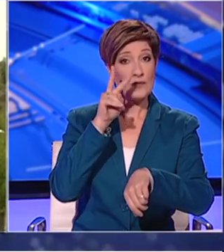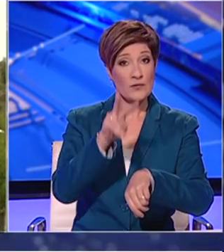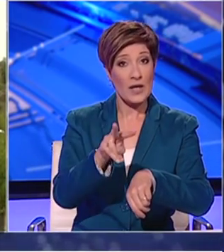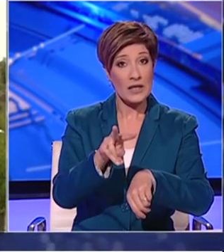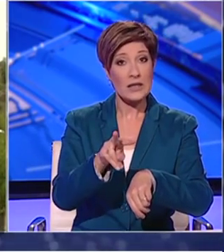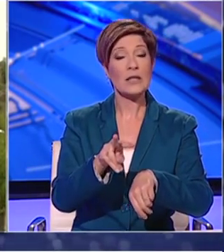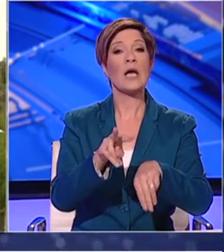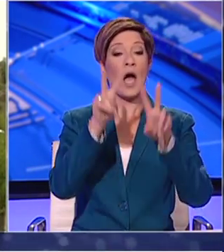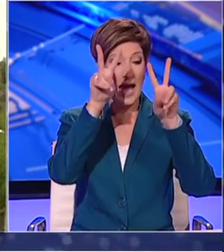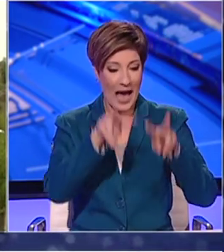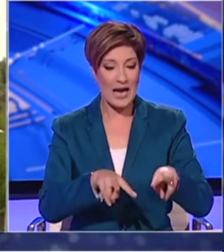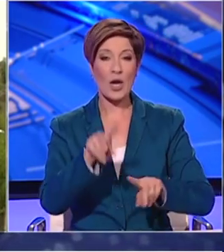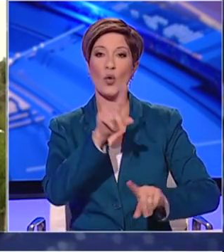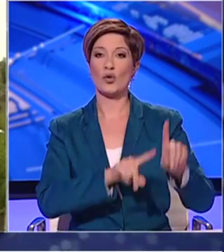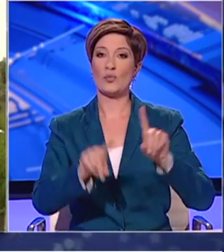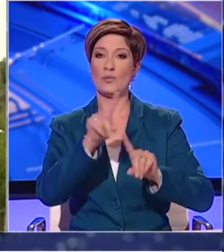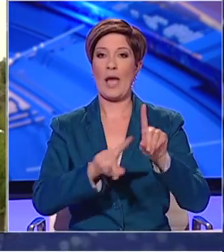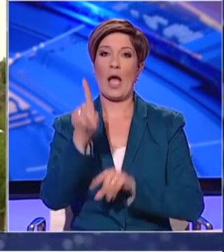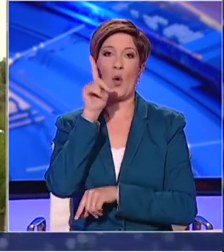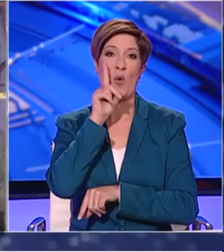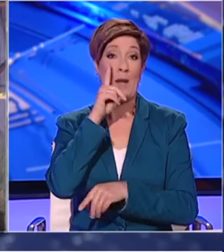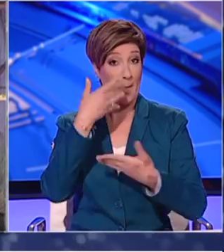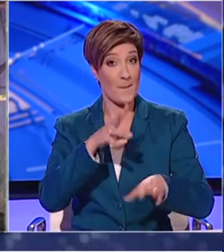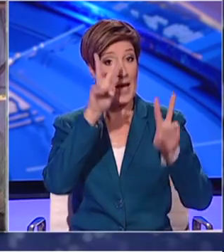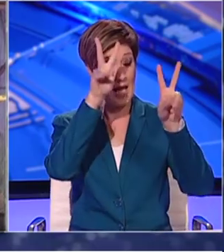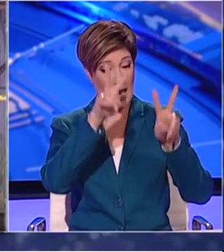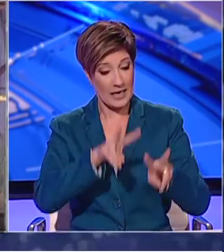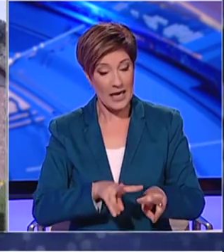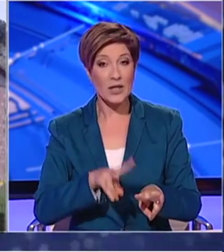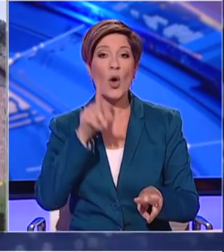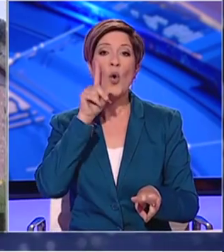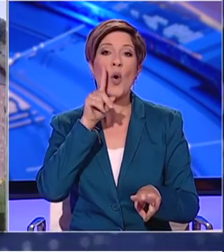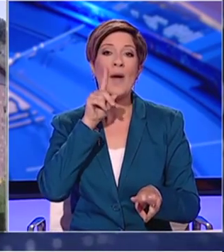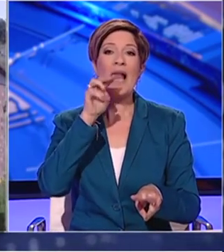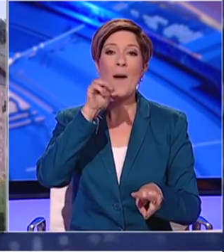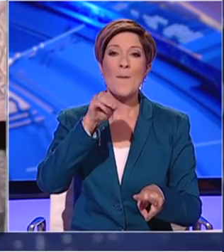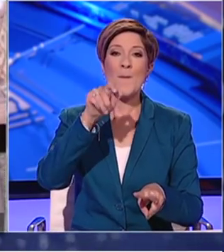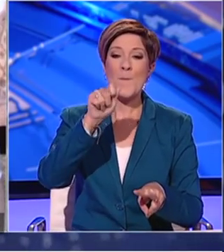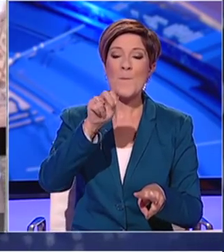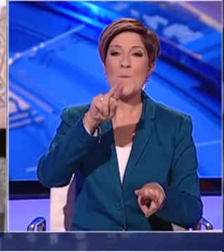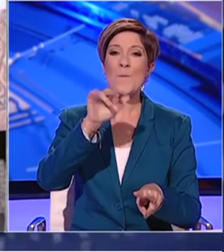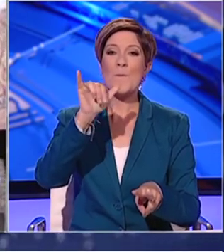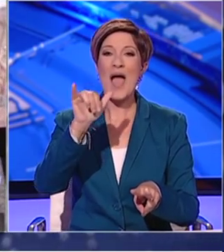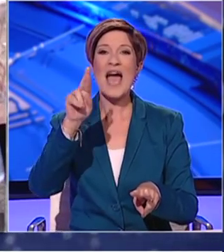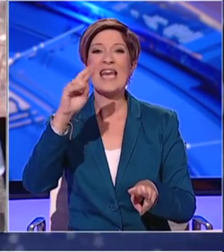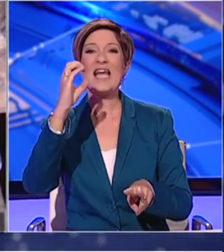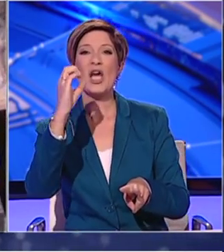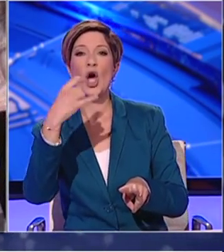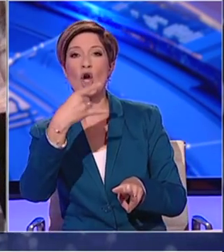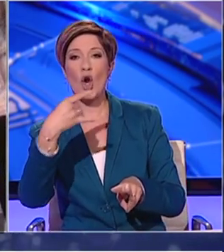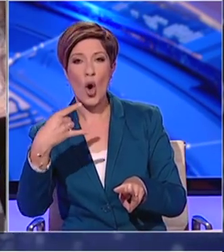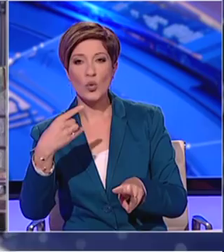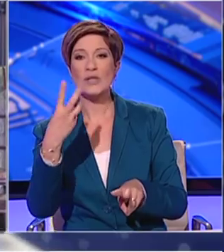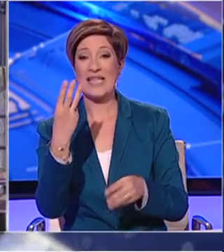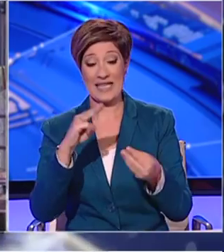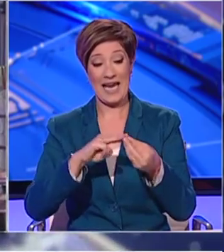έχουμε ταυτοποίηση του θύματος. Φαίνεται να είναι η Mary Rose, 38 ετών, από τις Φιλιππίνες, η